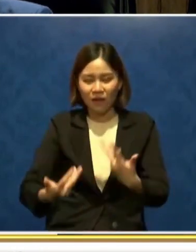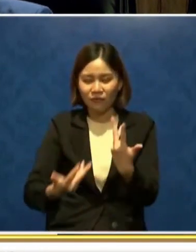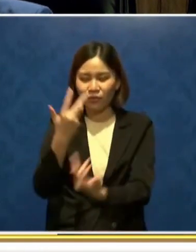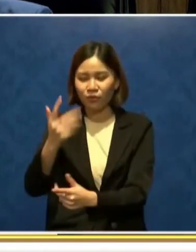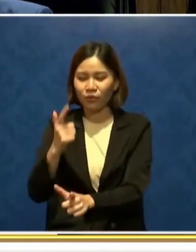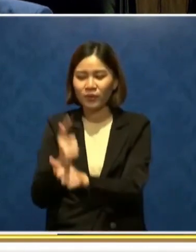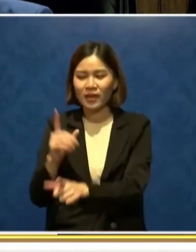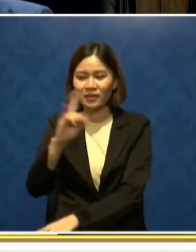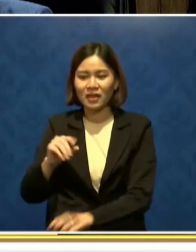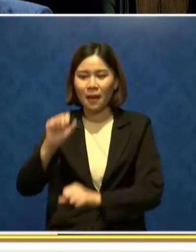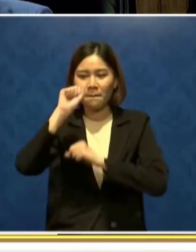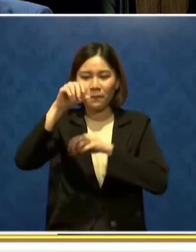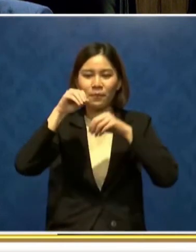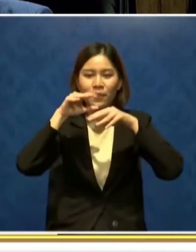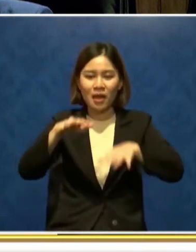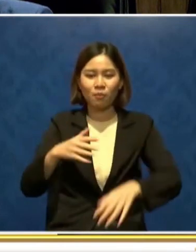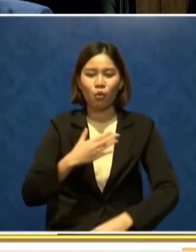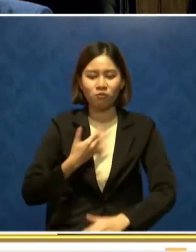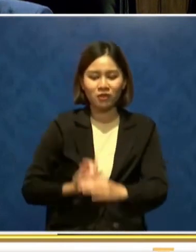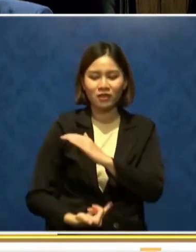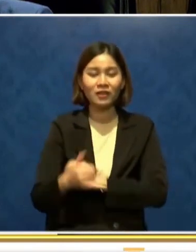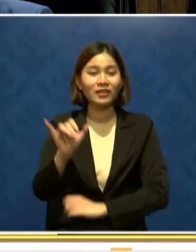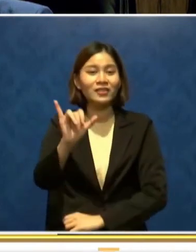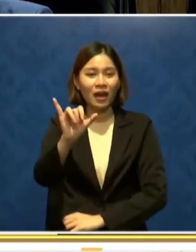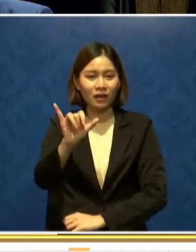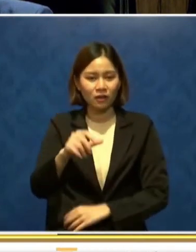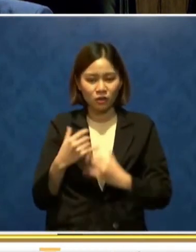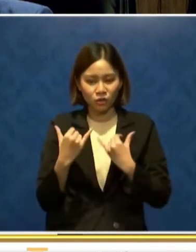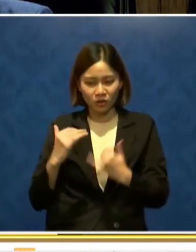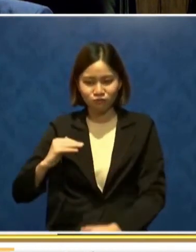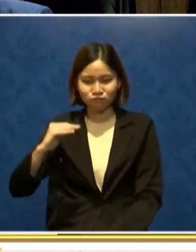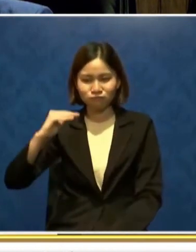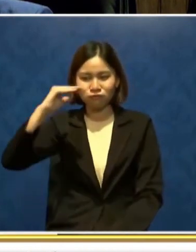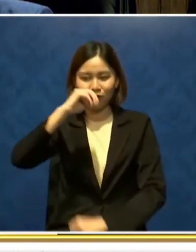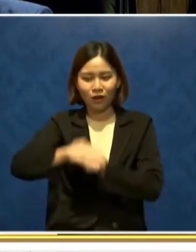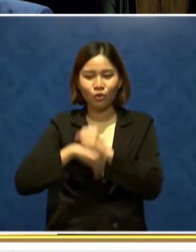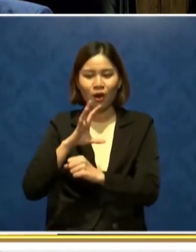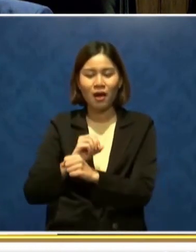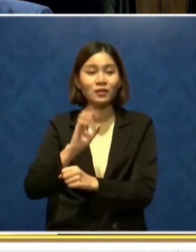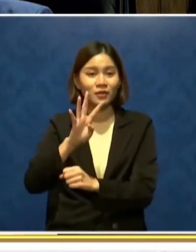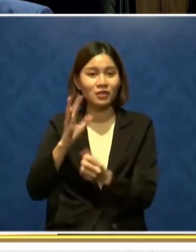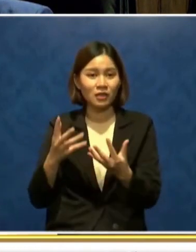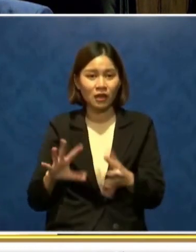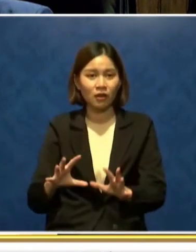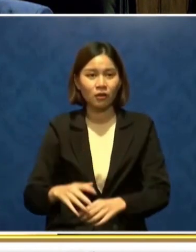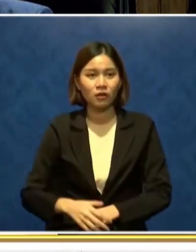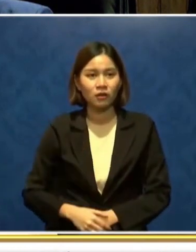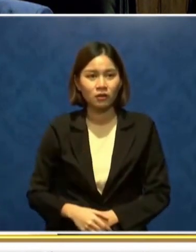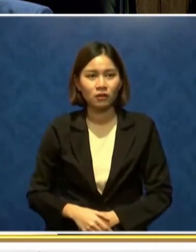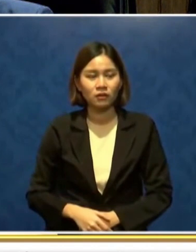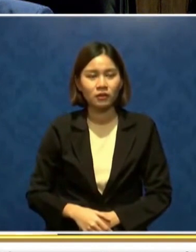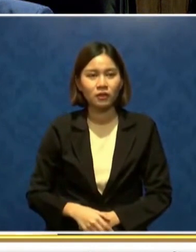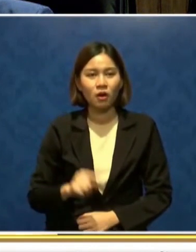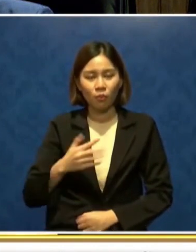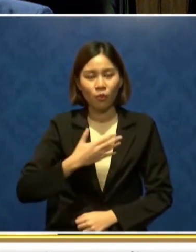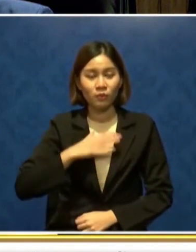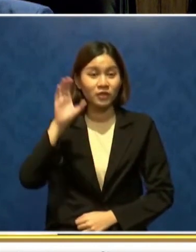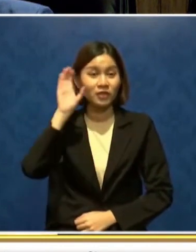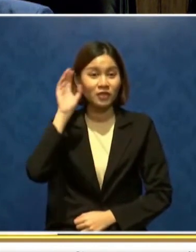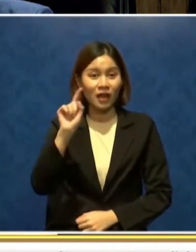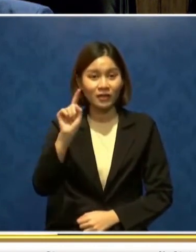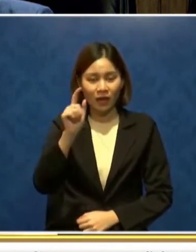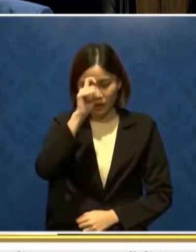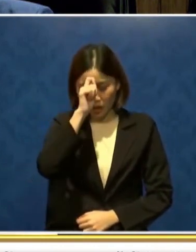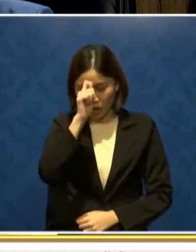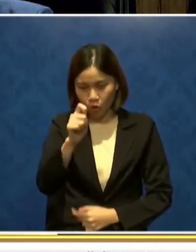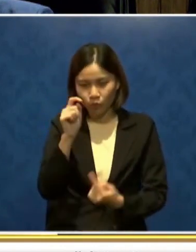ประกาศตั้งแต่ผมยังไม่เกิดผมยังไม่คลอดตอนนี้ผมอายุ 54แล้วครับท่านประธานครับเพราะงั้นแล้วผมเชื่อและ